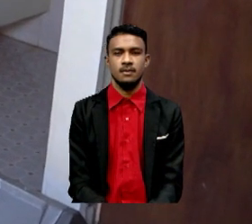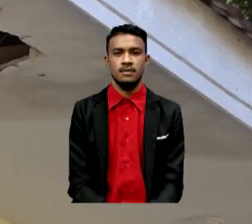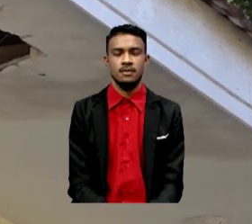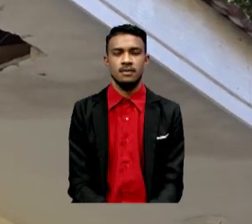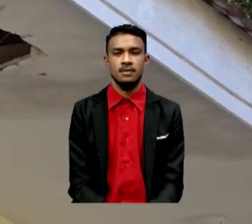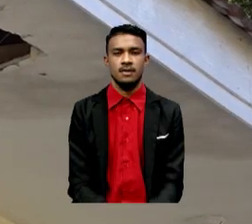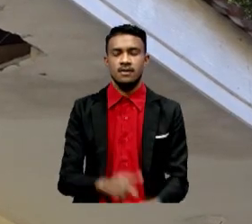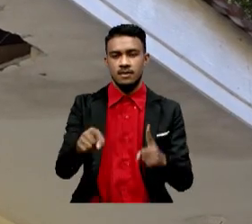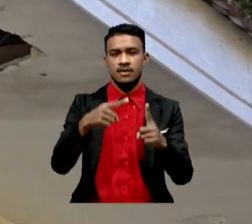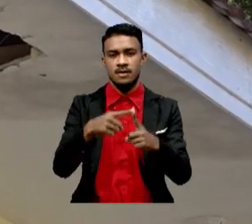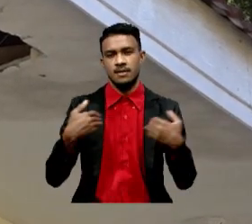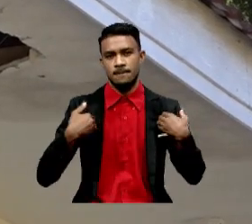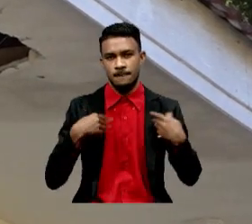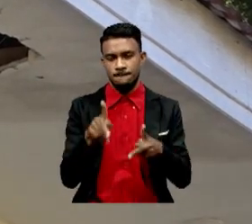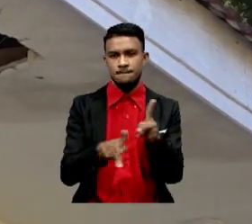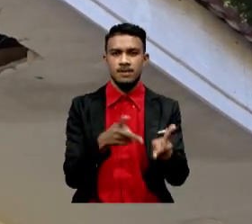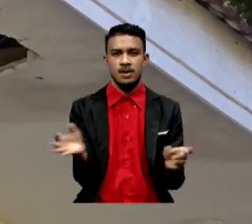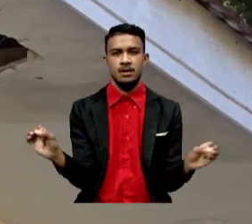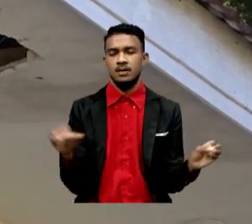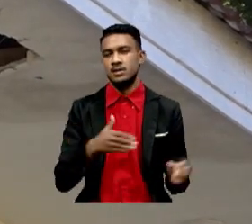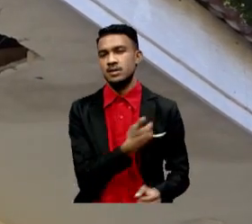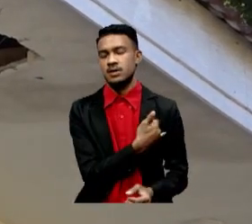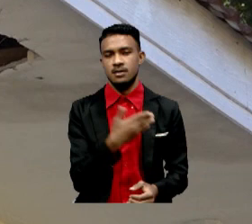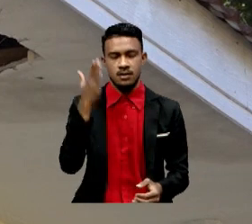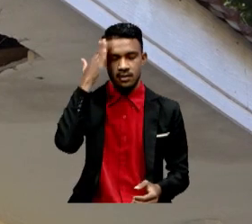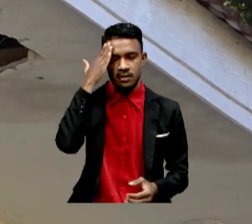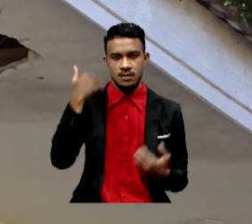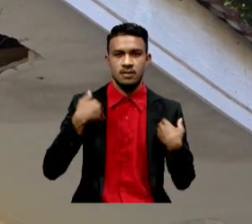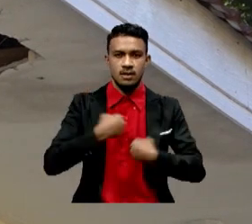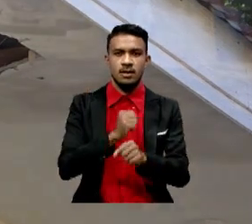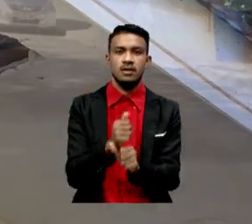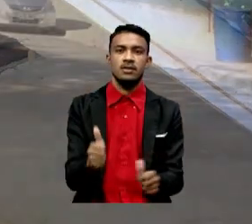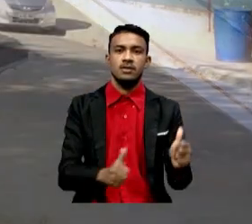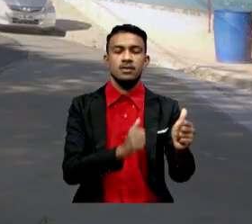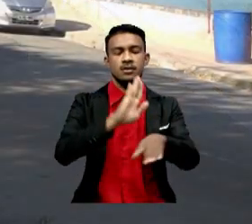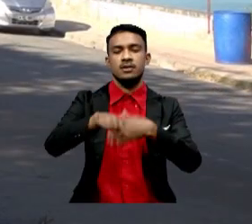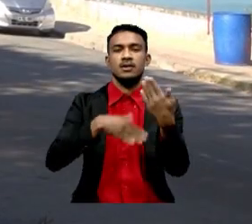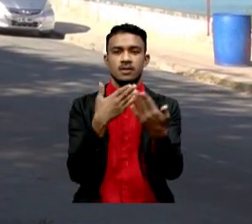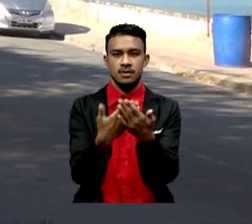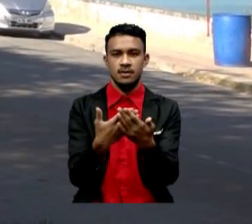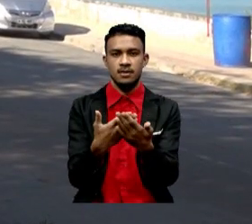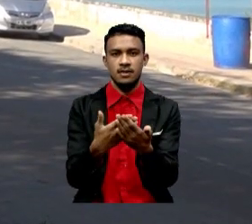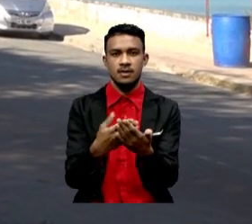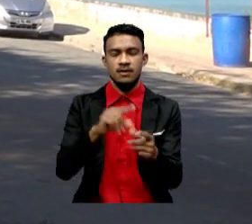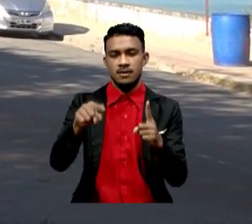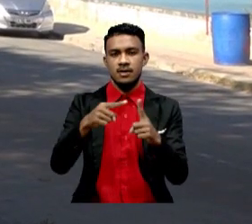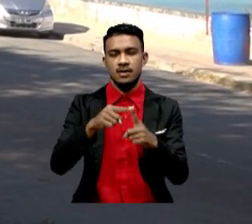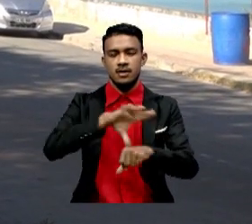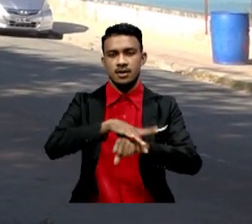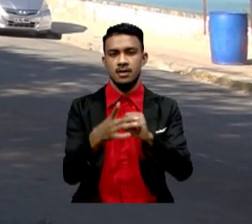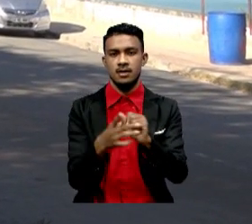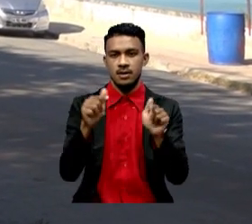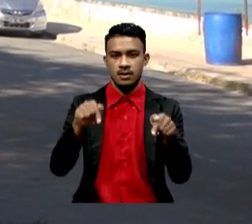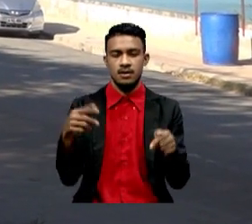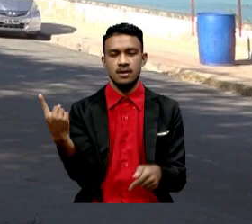Kari, parte kompetente sedauk iha Hanoi, atu implementa hirak ne hotu. Kari, rai idane seinune